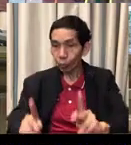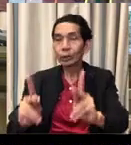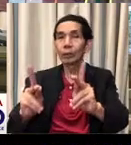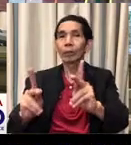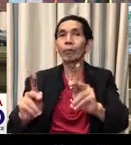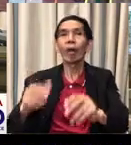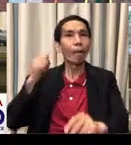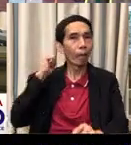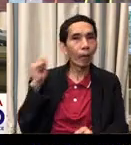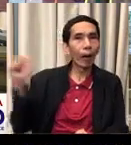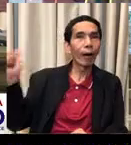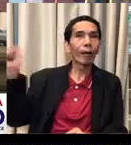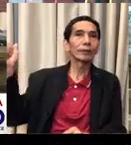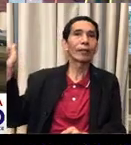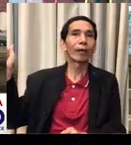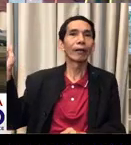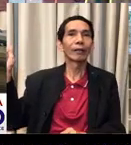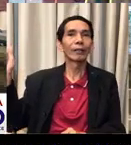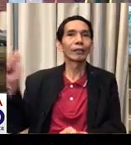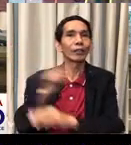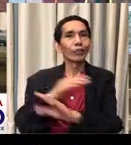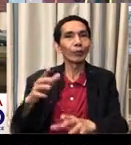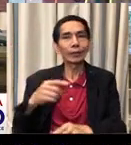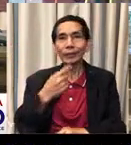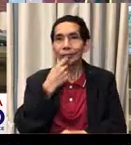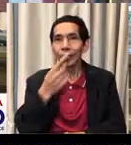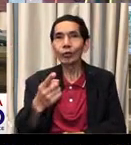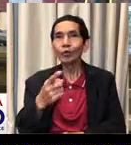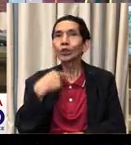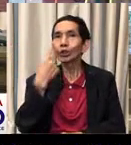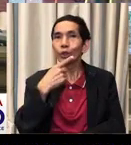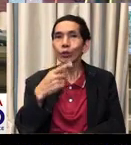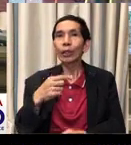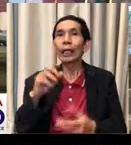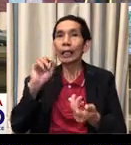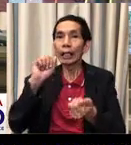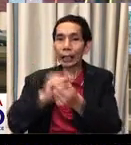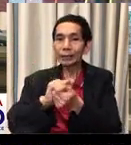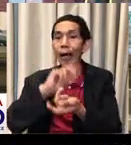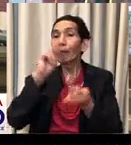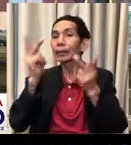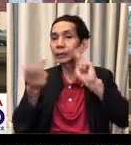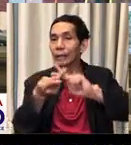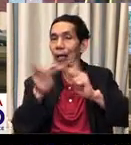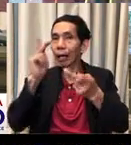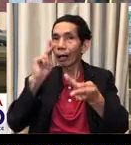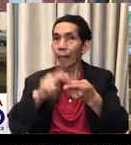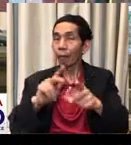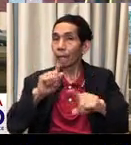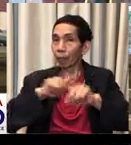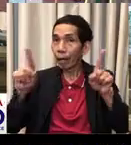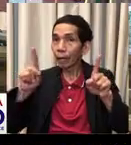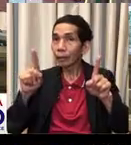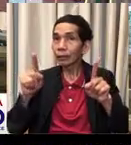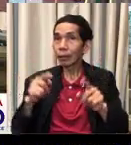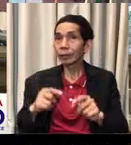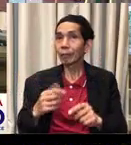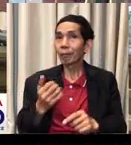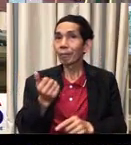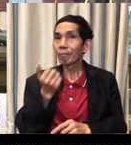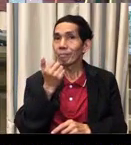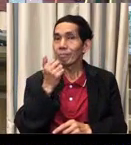Ngayon, bahala siya. Ayaw niyang sabihin kung sino kasapakat niya. Pero, ito